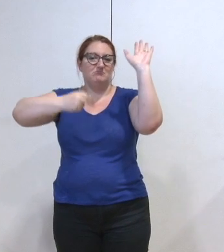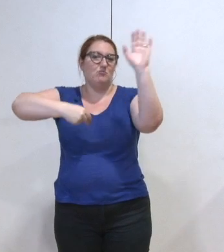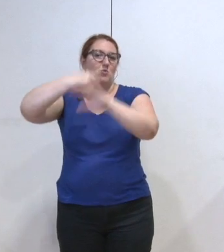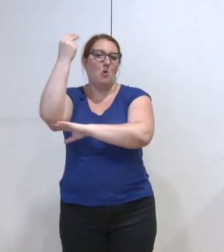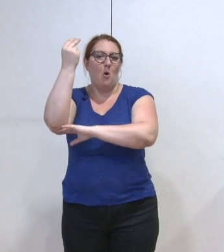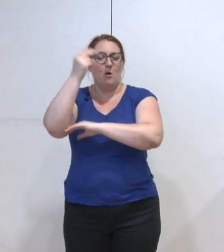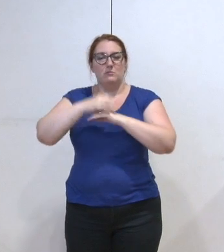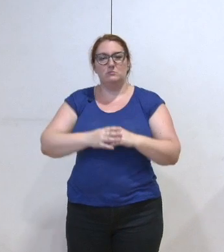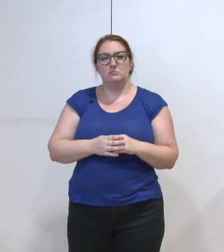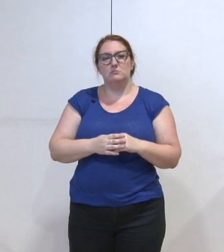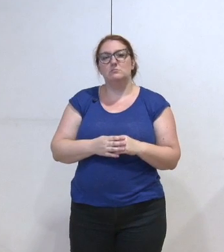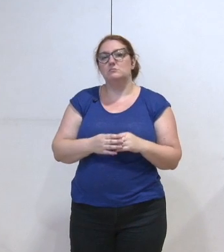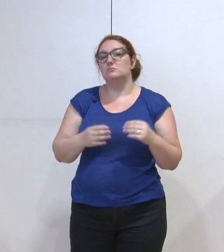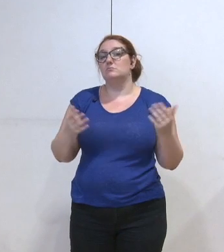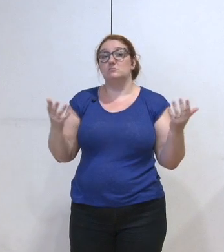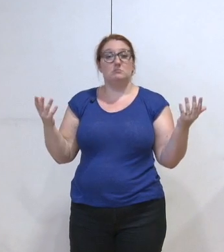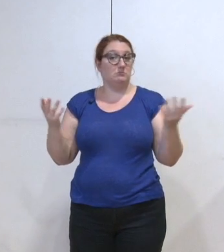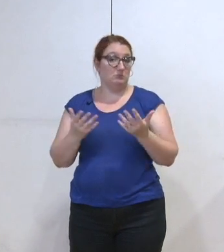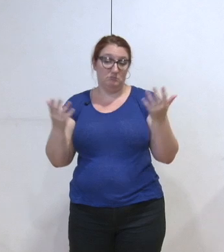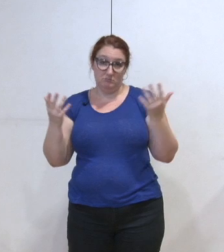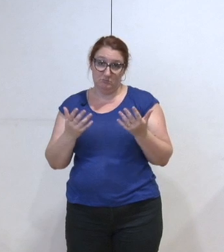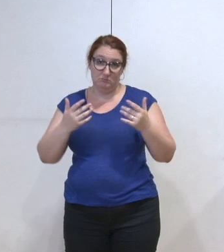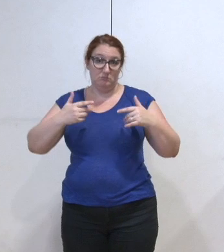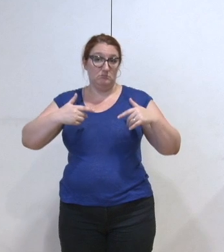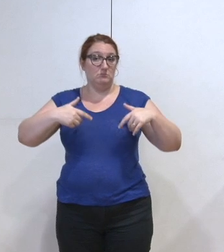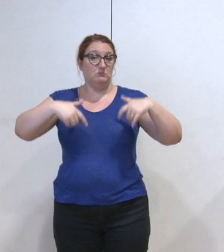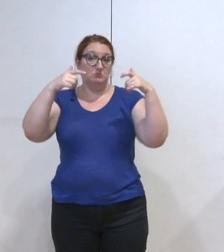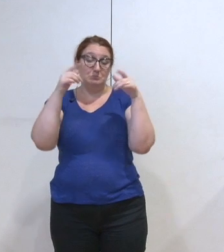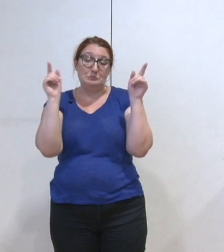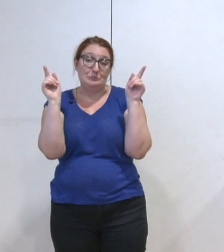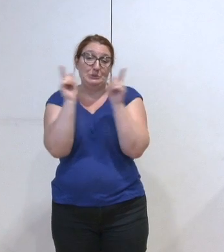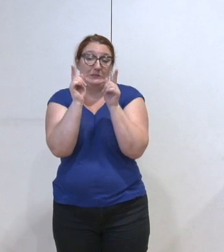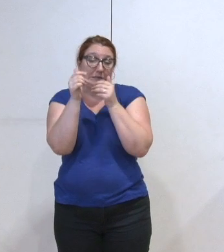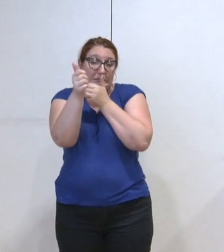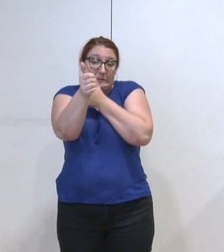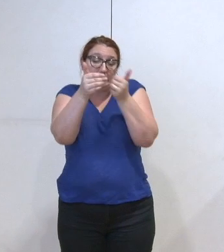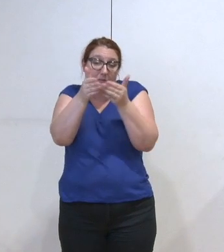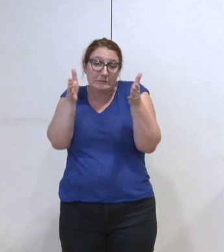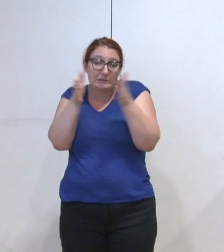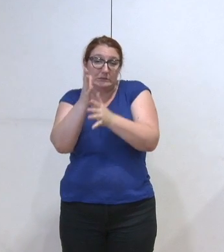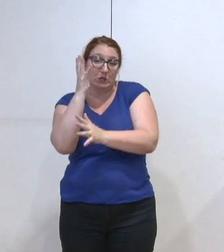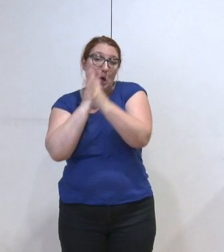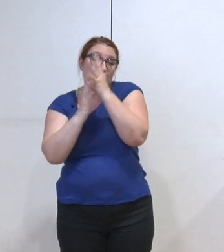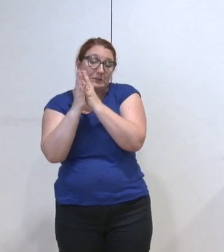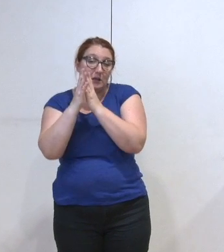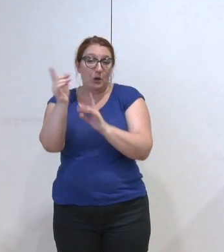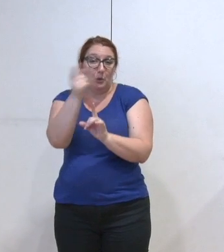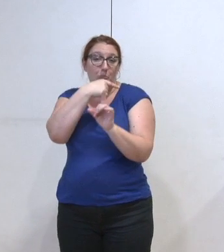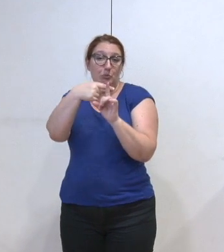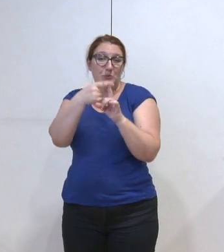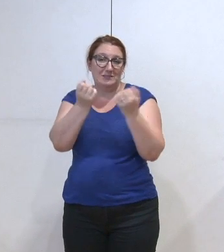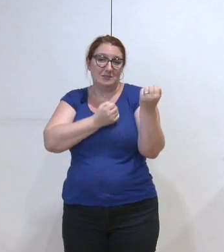ville que nous retrouvons le plus de parc de logement de petite taille ancien mais également la proximité de nombreux